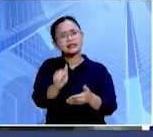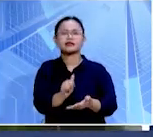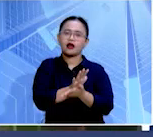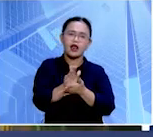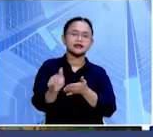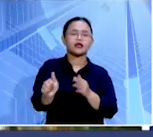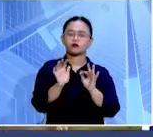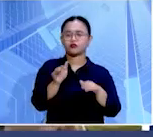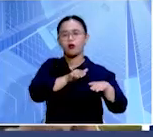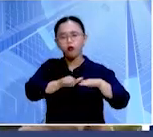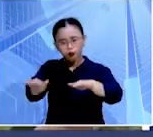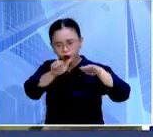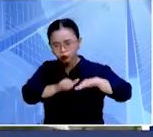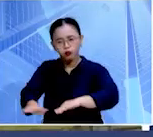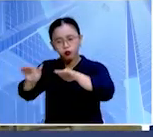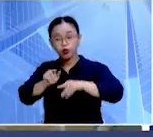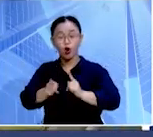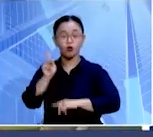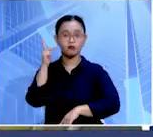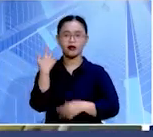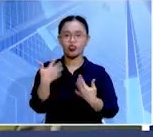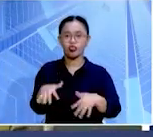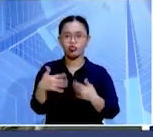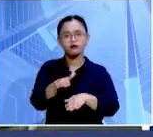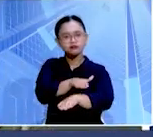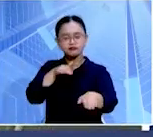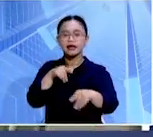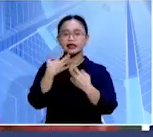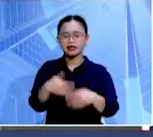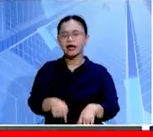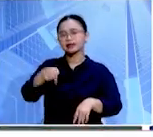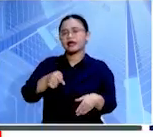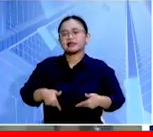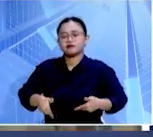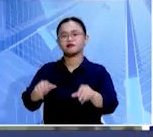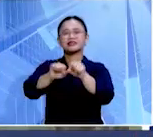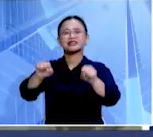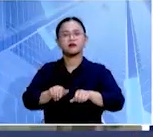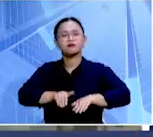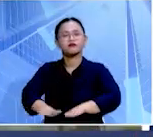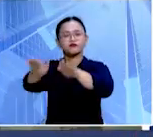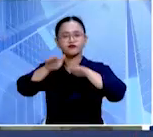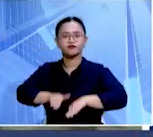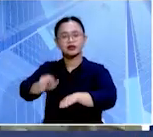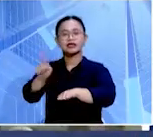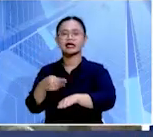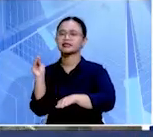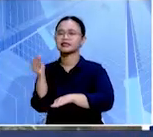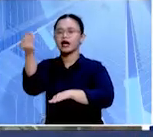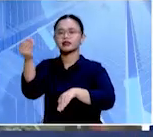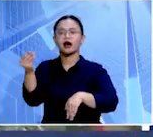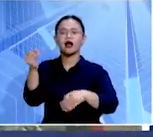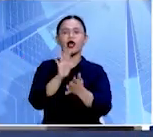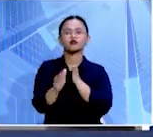ramai lancar dan tidak terlalu padat seperti kemarin. Dan untuk sistem one way ini sudah diberlakukan dari arah Jakarta menuju ke Puncak